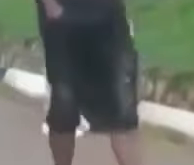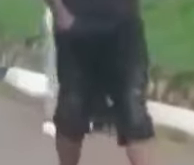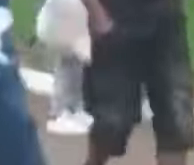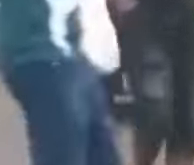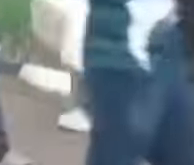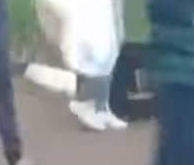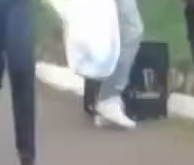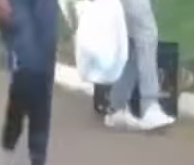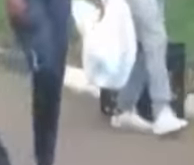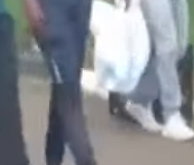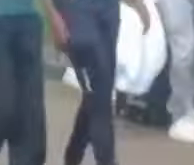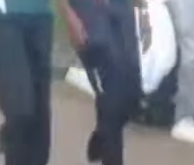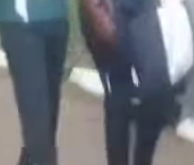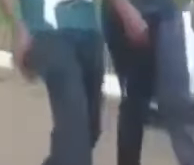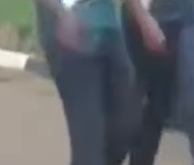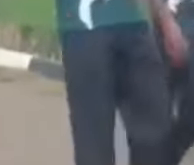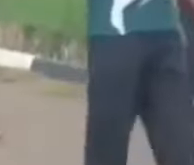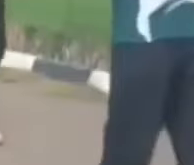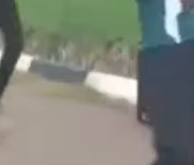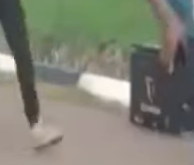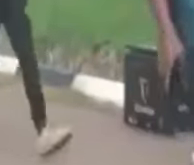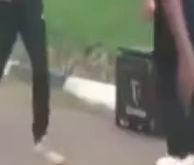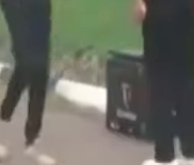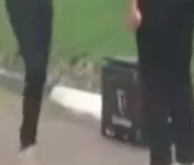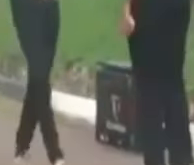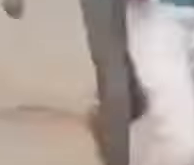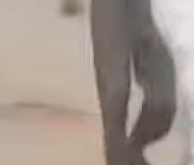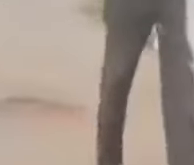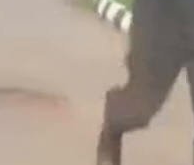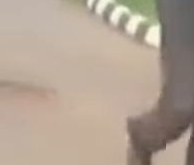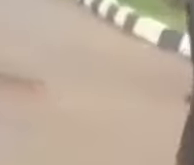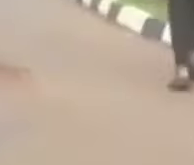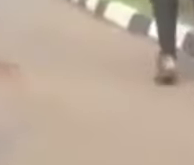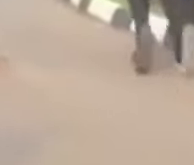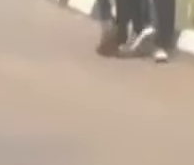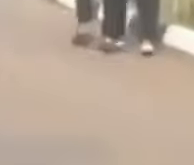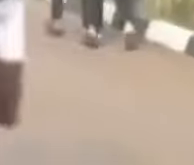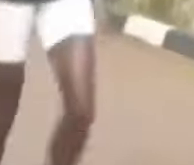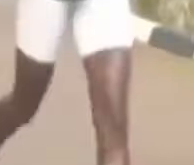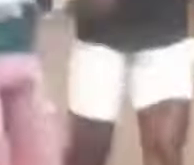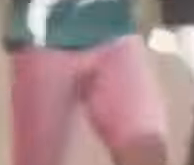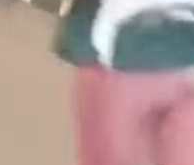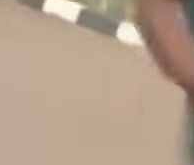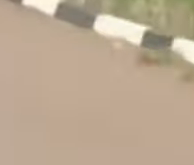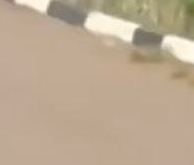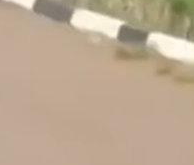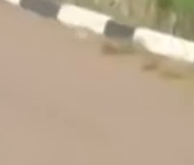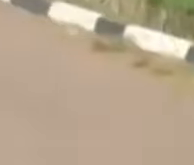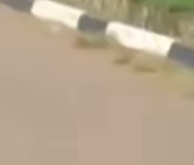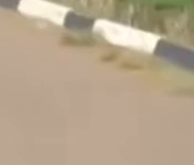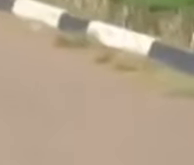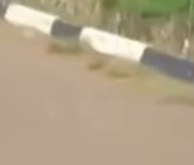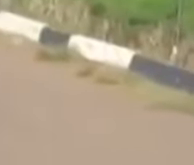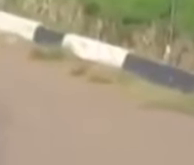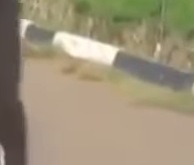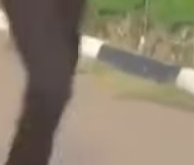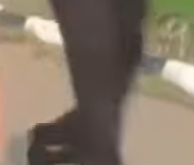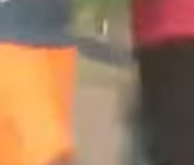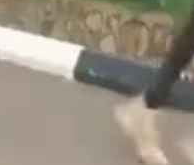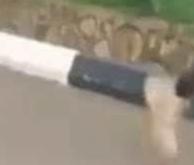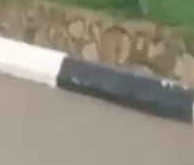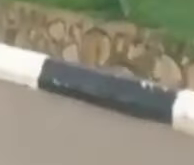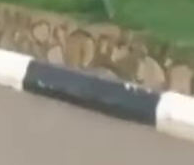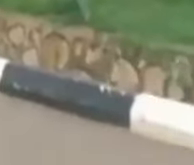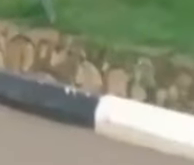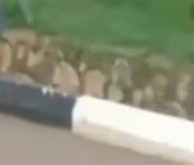Emisinde gya kilomita 2 giwangudwa Ezekiel Musana, egya kilomita 10 giwangudwa Venensia Kadungo naliko obulemu, nga te Patrick Labe giwangudde egya